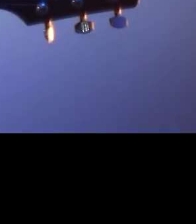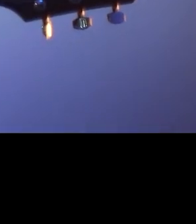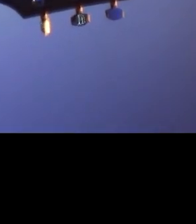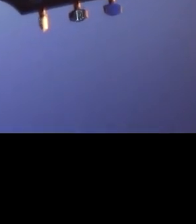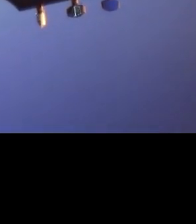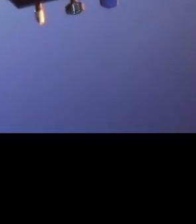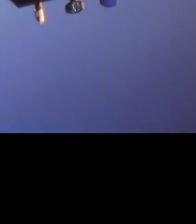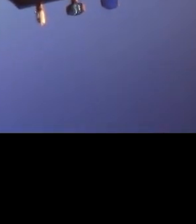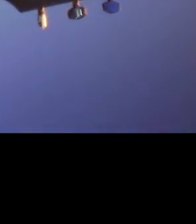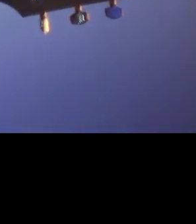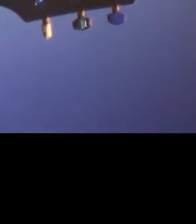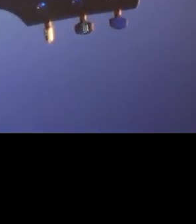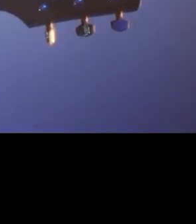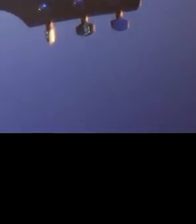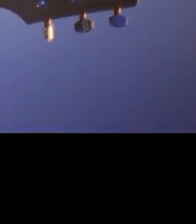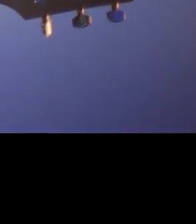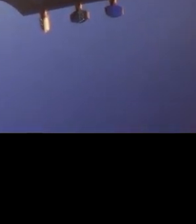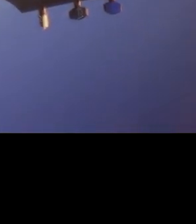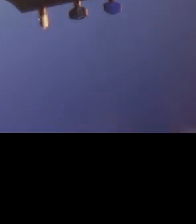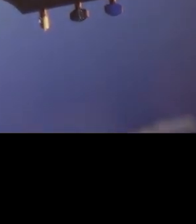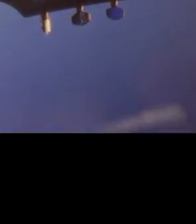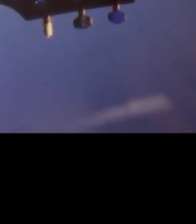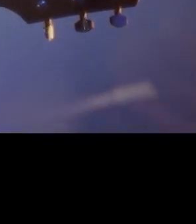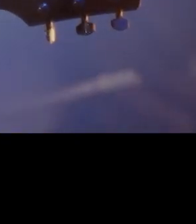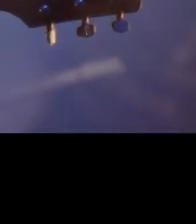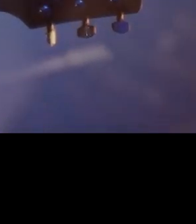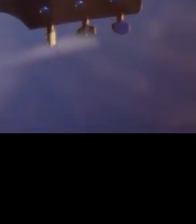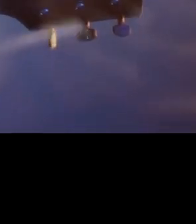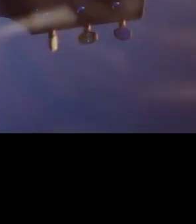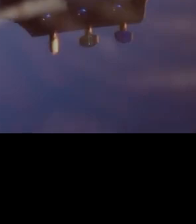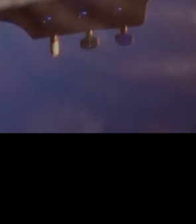Zašto plačeš, maleni?